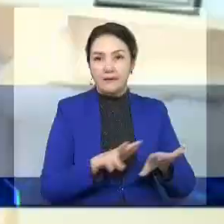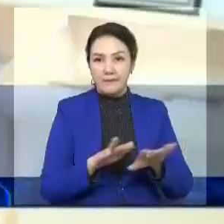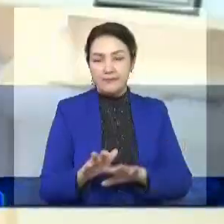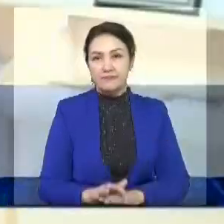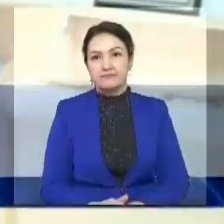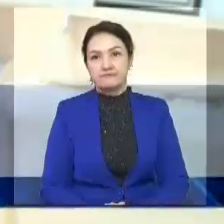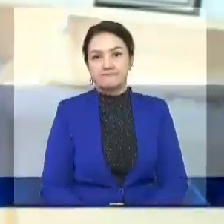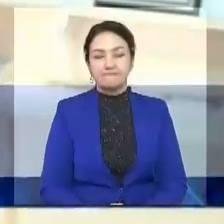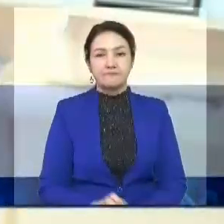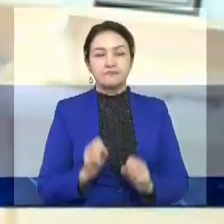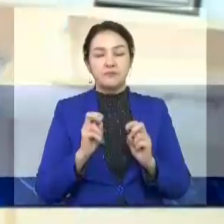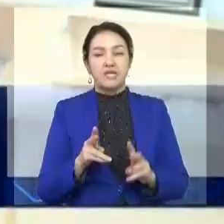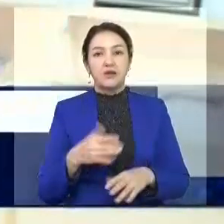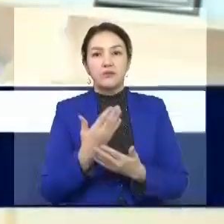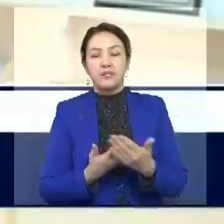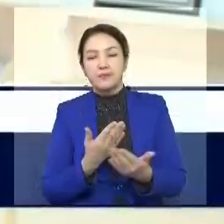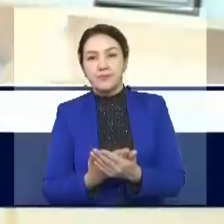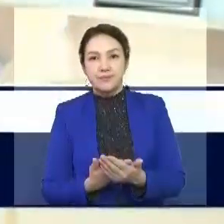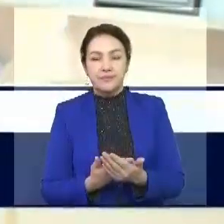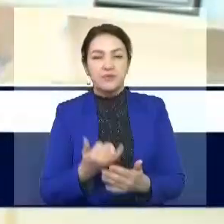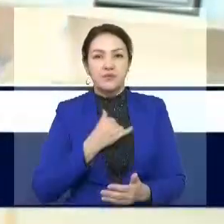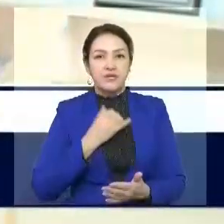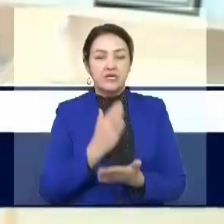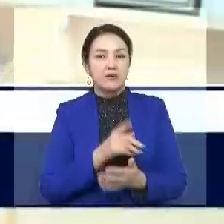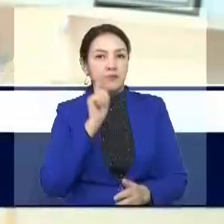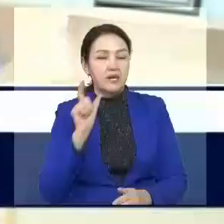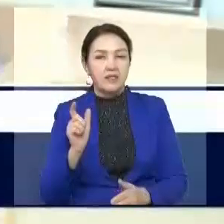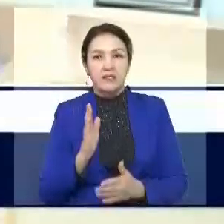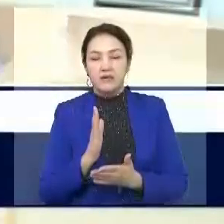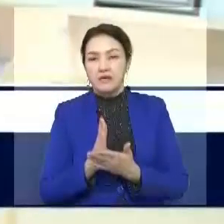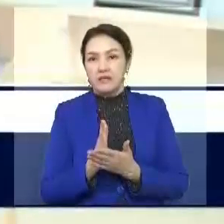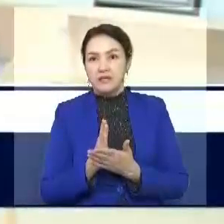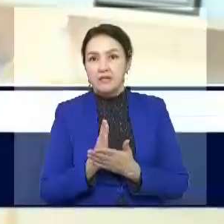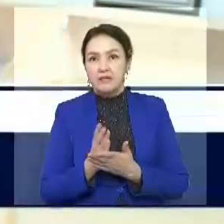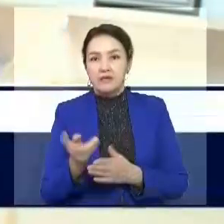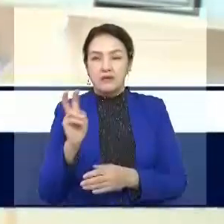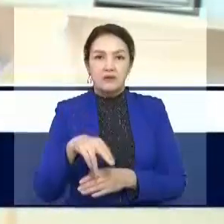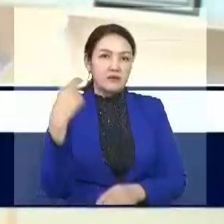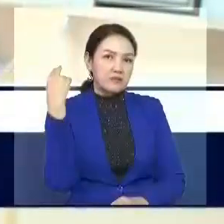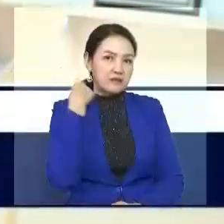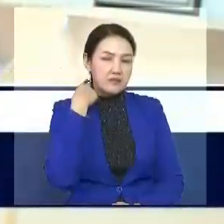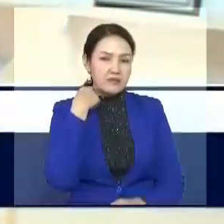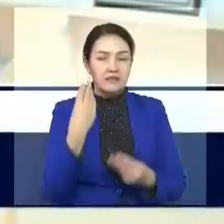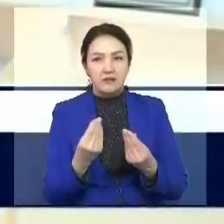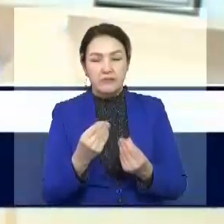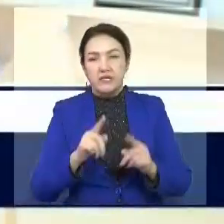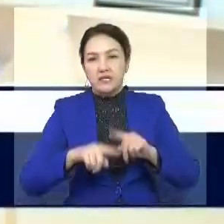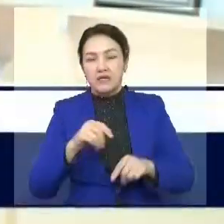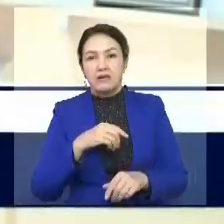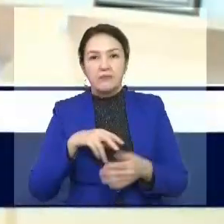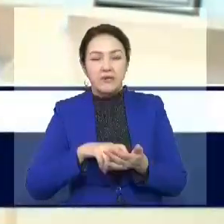мероприятиями. Ну, как юридические консультации, да. У нас есть молодежь, которая залазивает в долги, да. Родителям